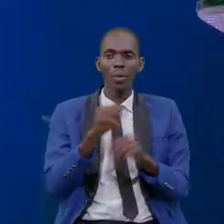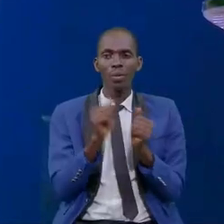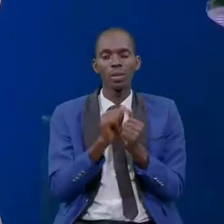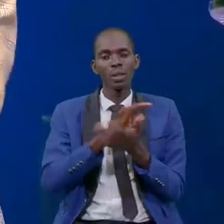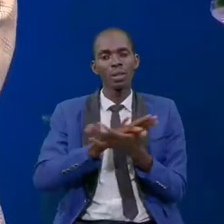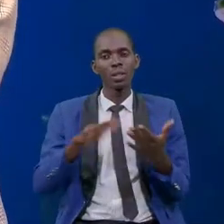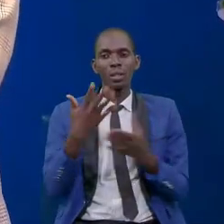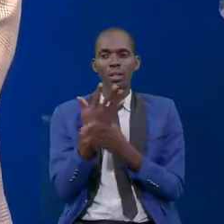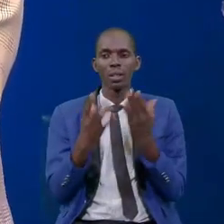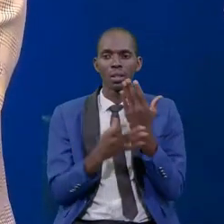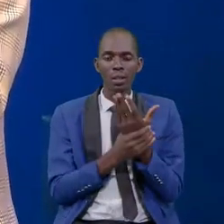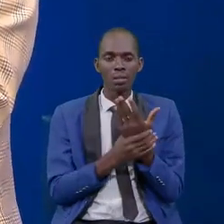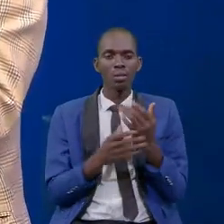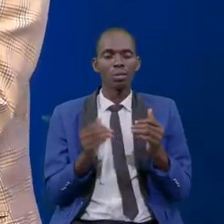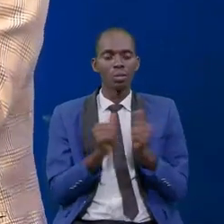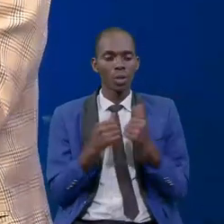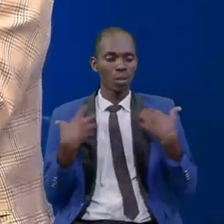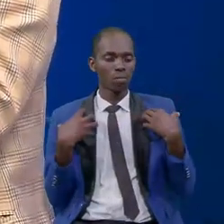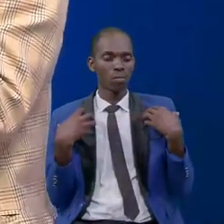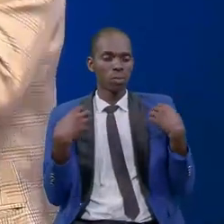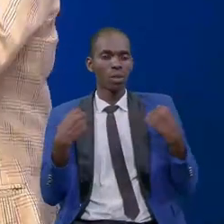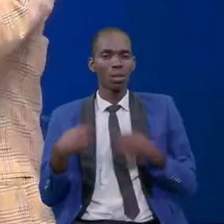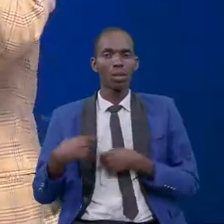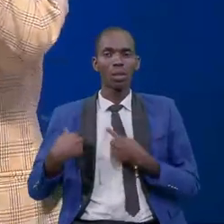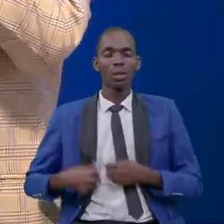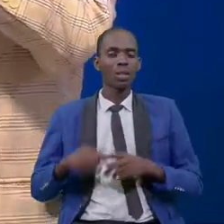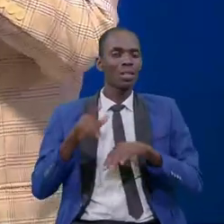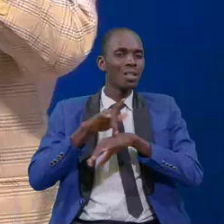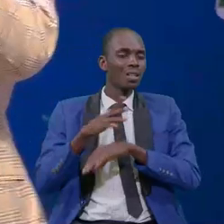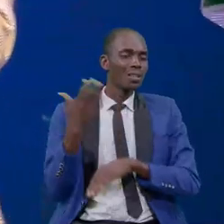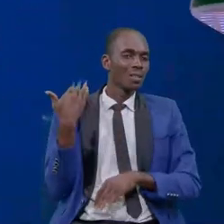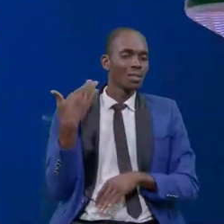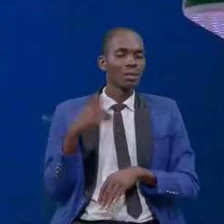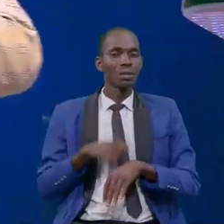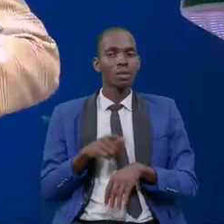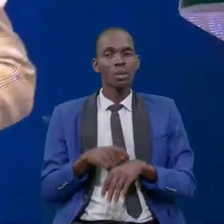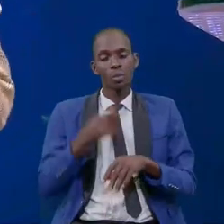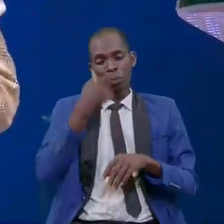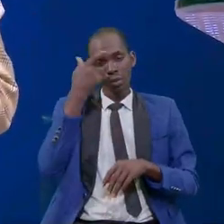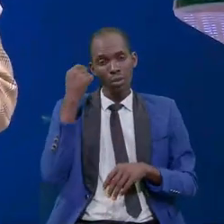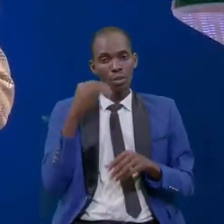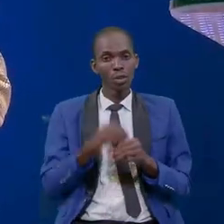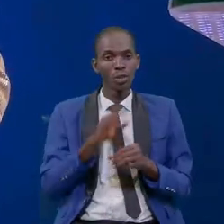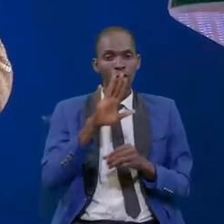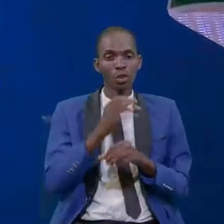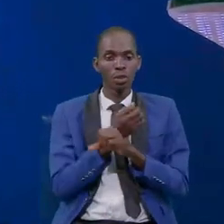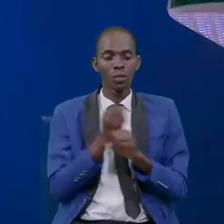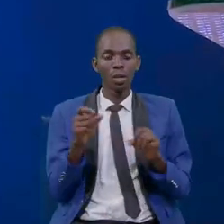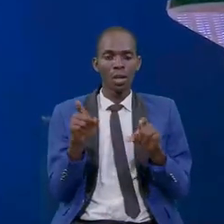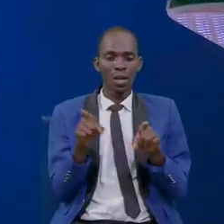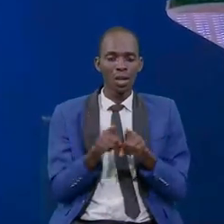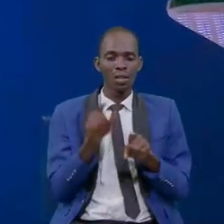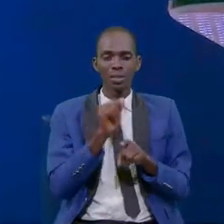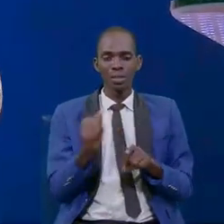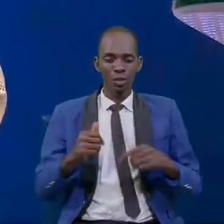Oui, on a vaincu avec les mains pures, le cœur courageux, ces premières années, parce que dans votre